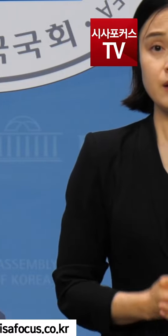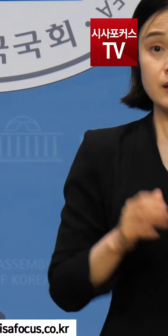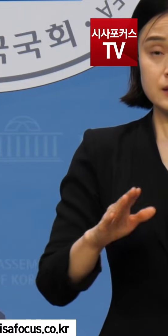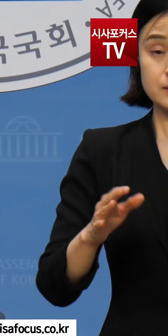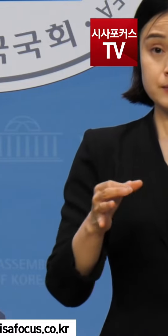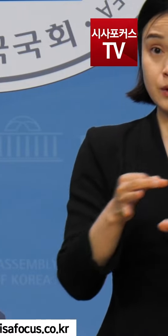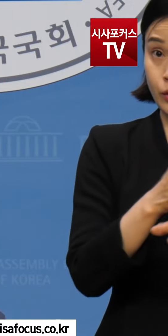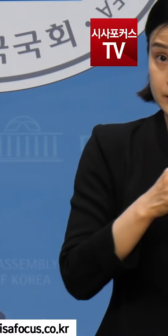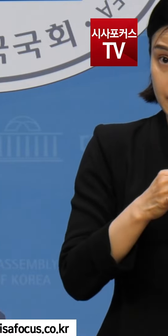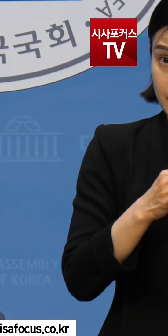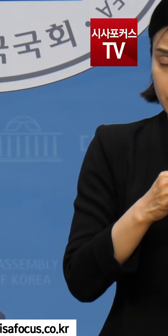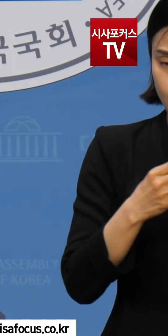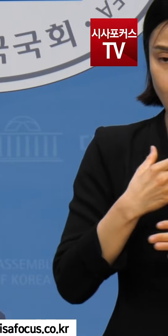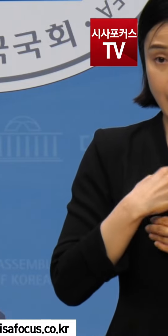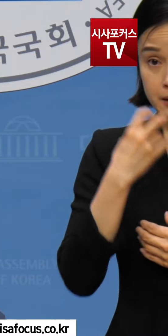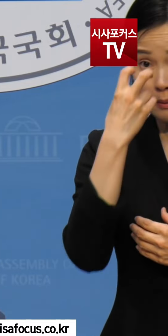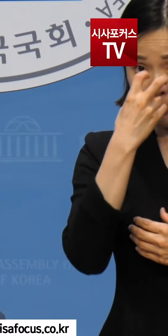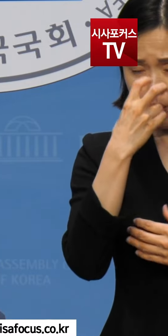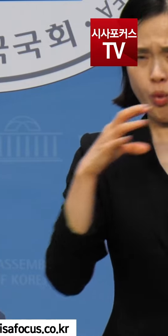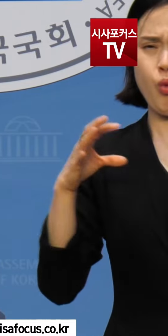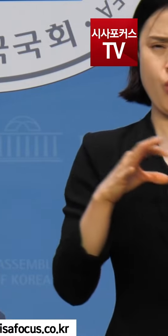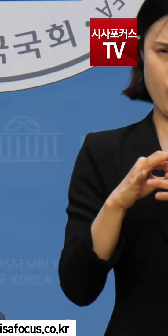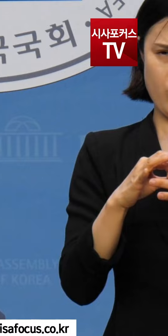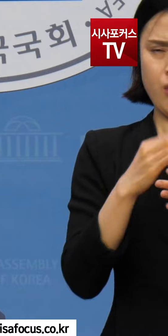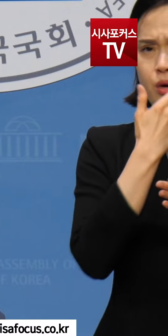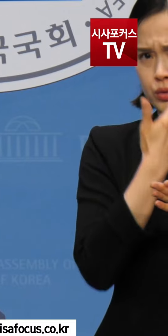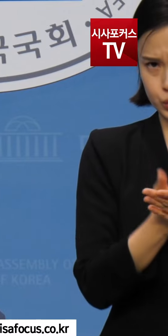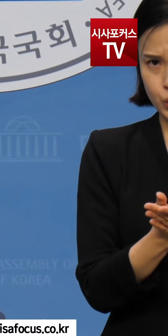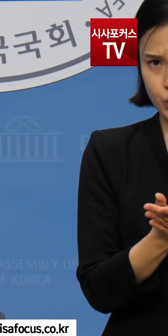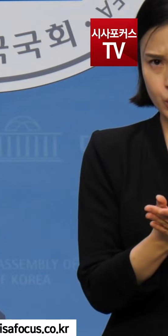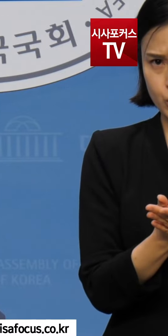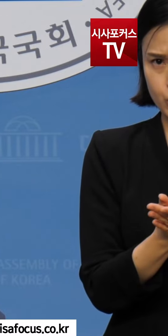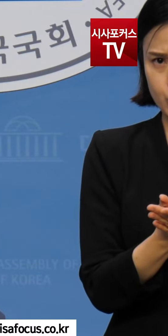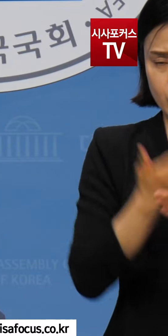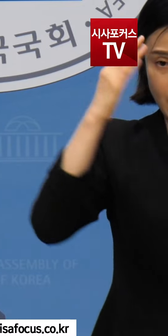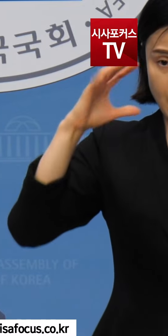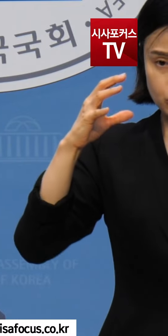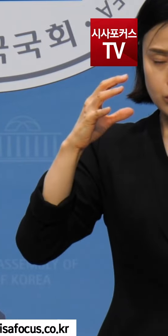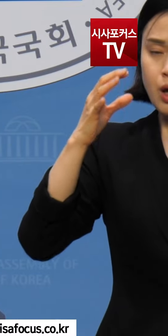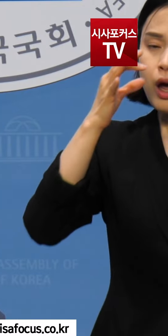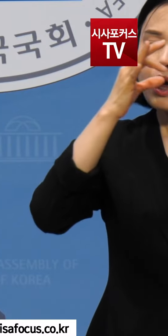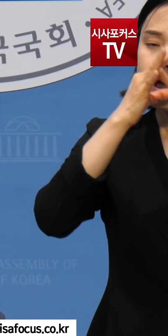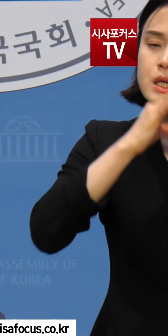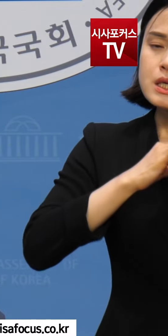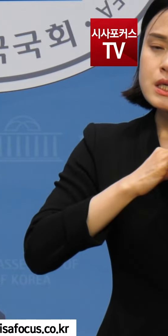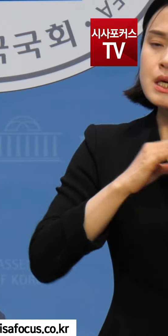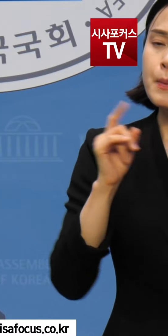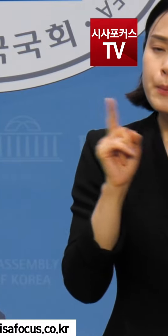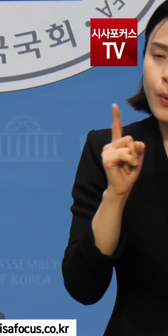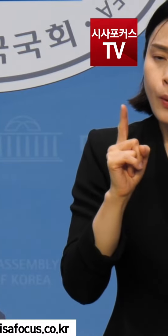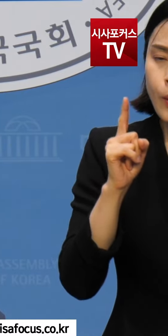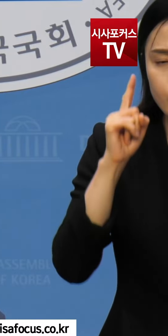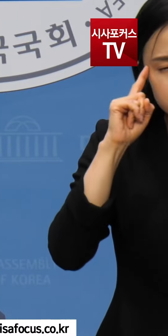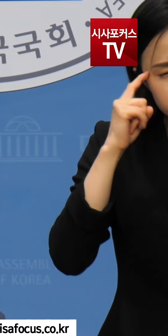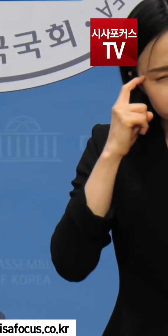이때에 국익 우선의 외교가 무엇인지 생각해 봐야 합니다.